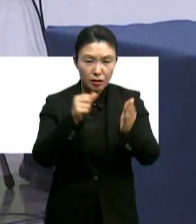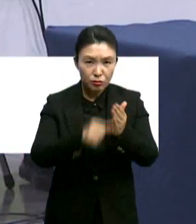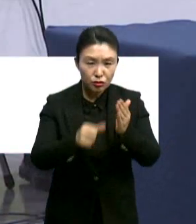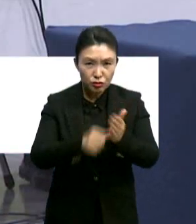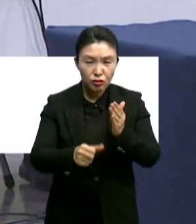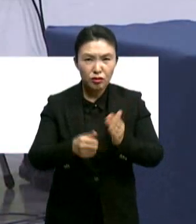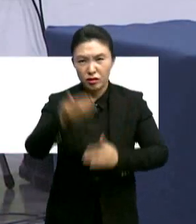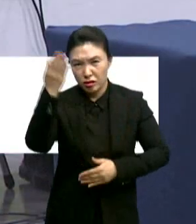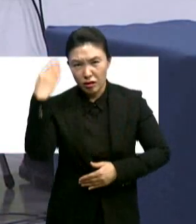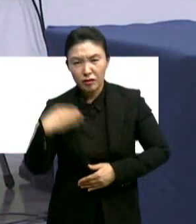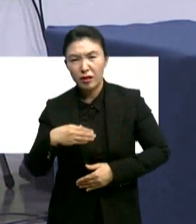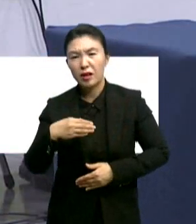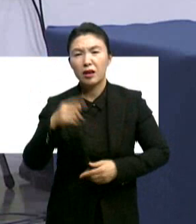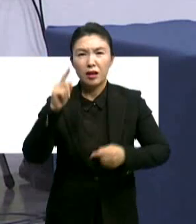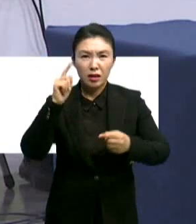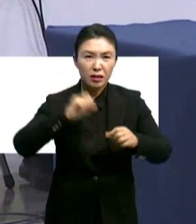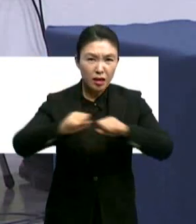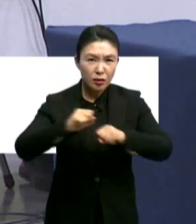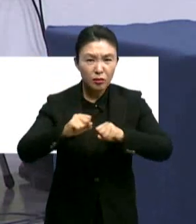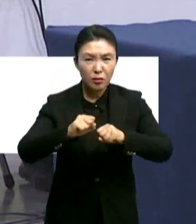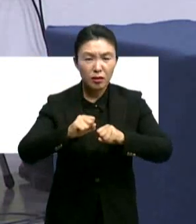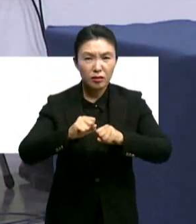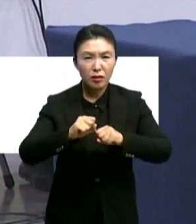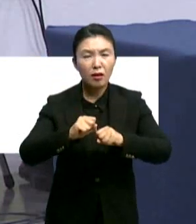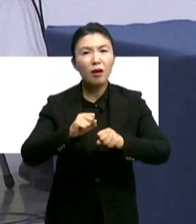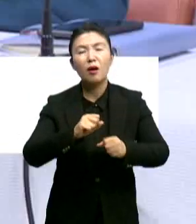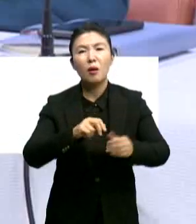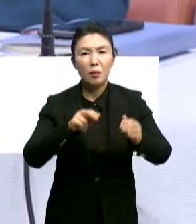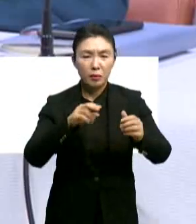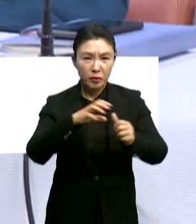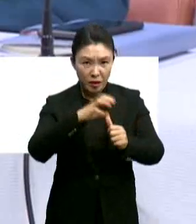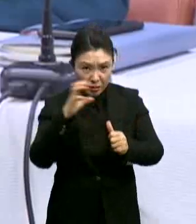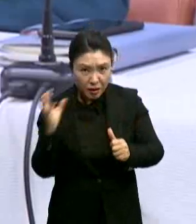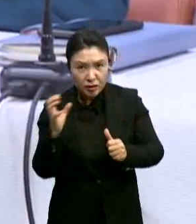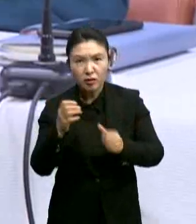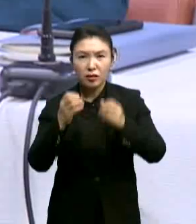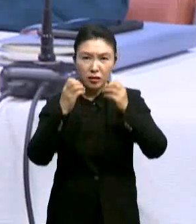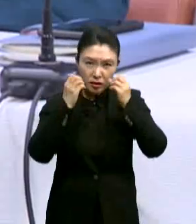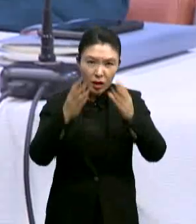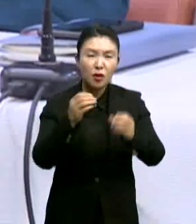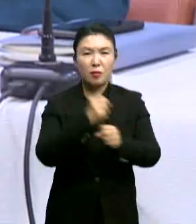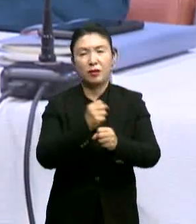미추홀구의 환경이 반영된 실제적 훈련이 되도록 했다고 설명했습니다.